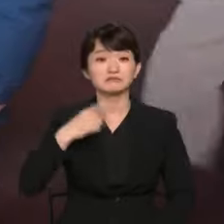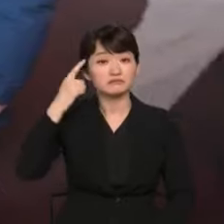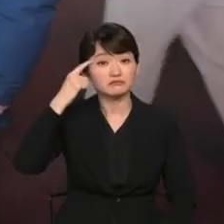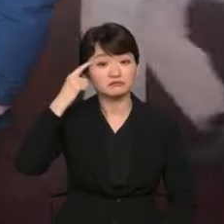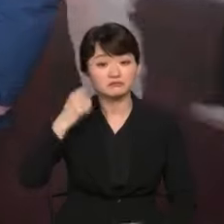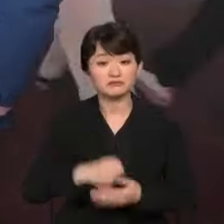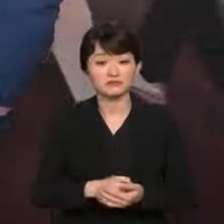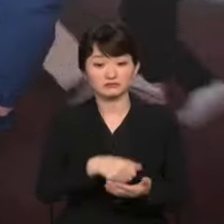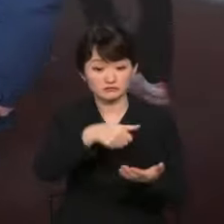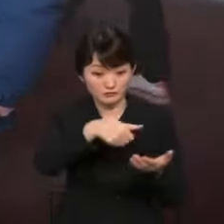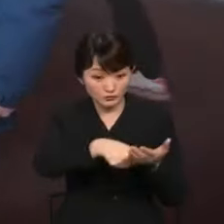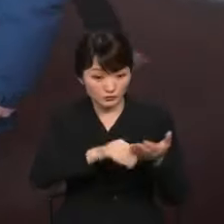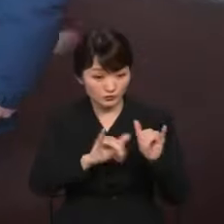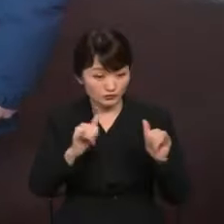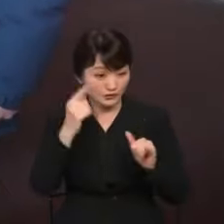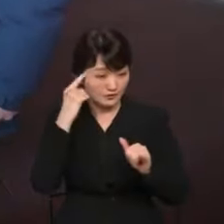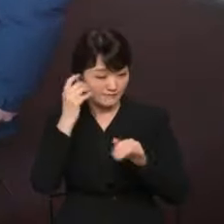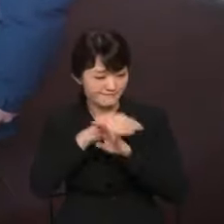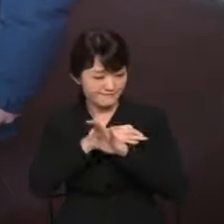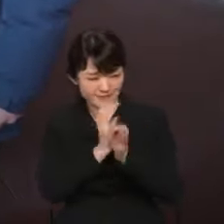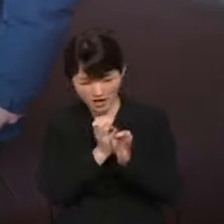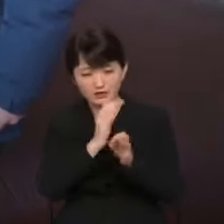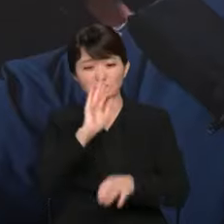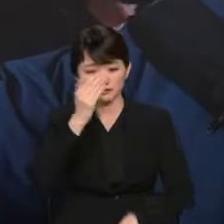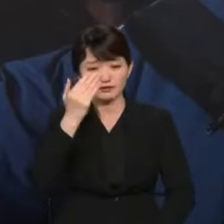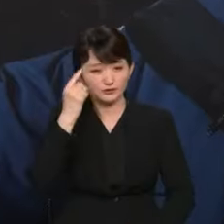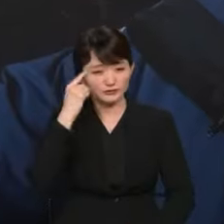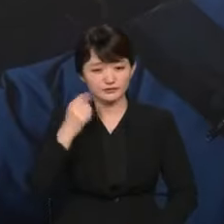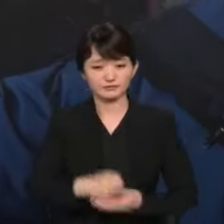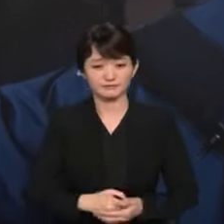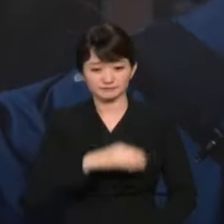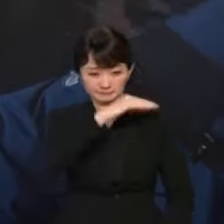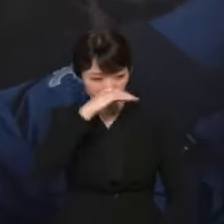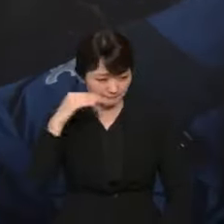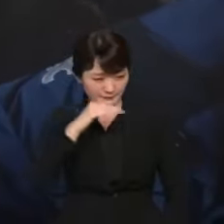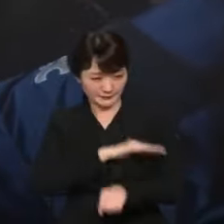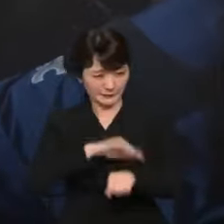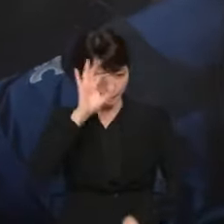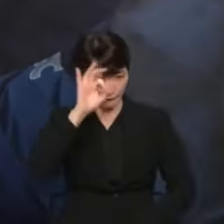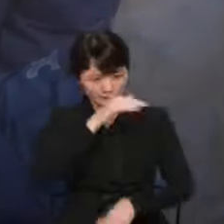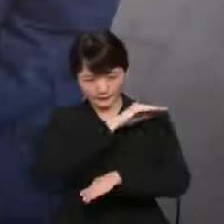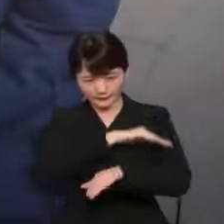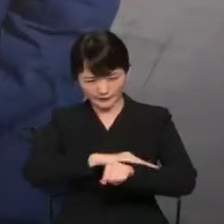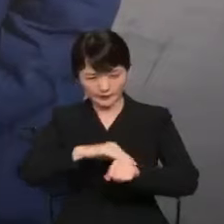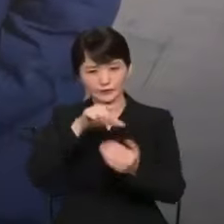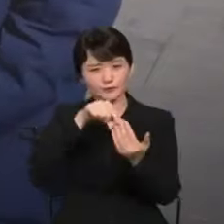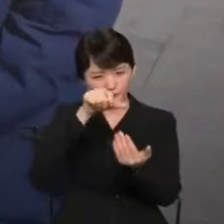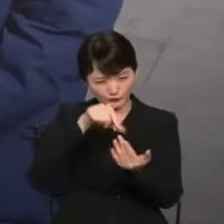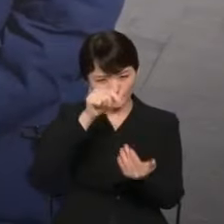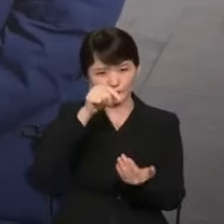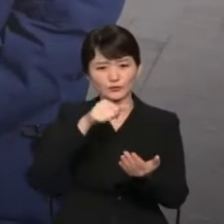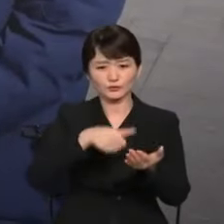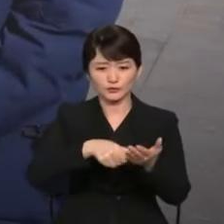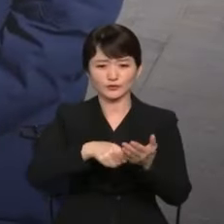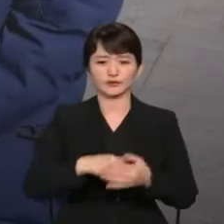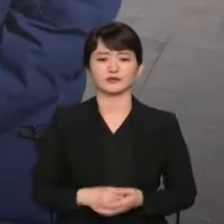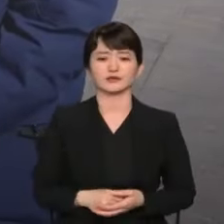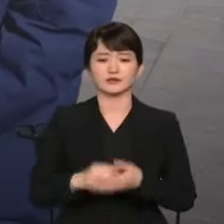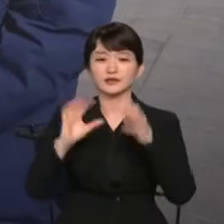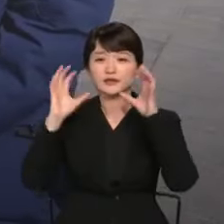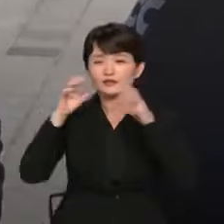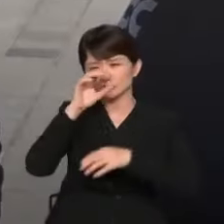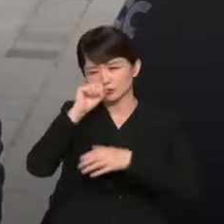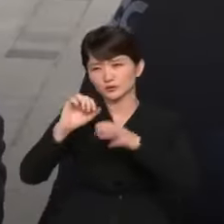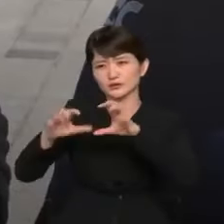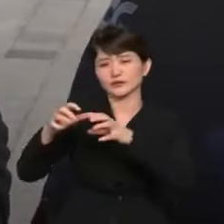때는 투표하는 국민들이 정신을 차려야 된다고 저는 생각해요. 똑바로 보고 똑바로 찍어야 된다고. 아이들한테 이제 좀 좋은 나라가 될